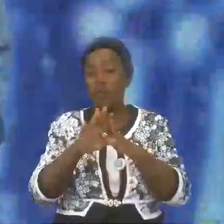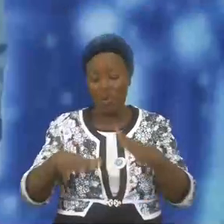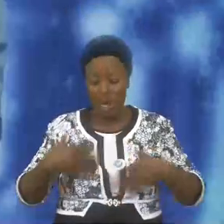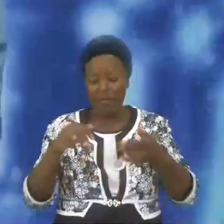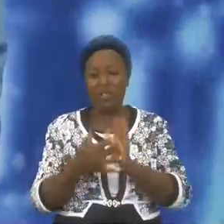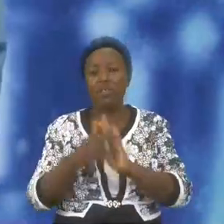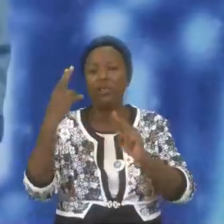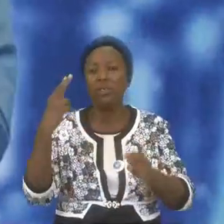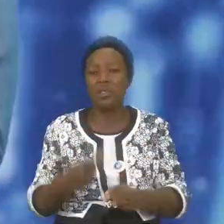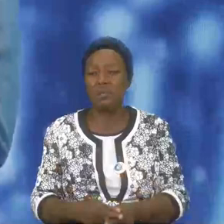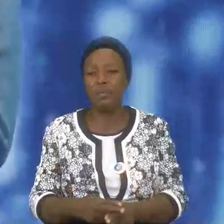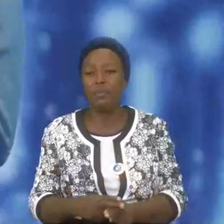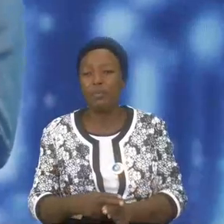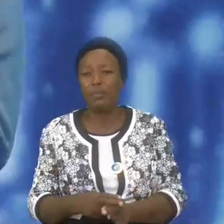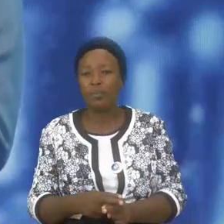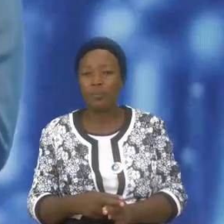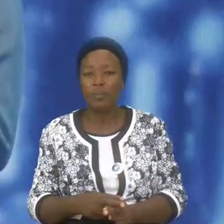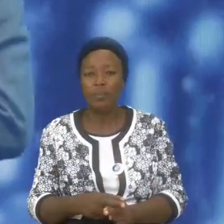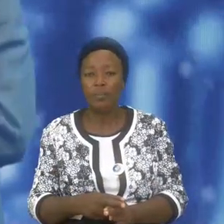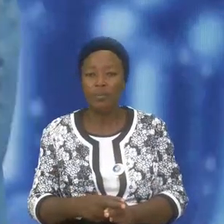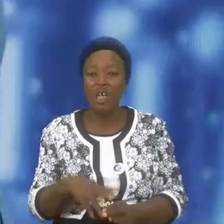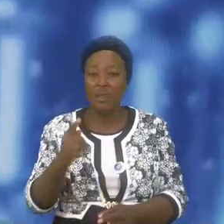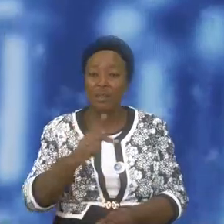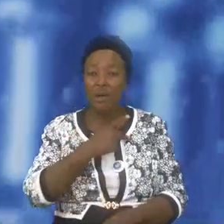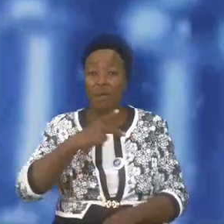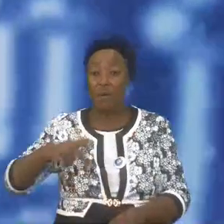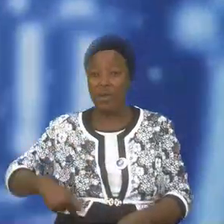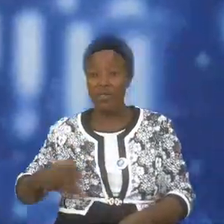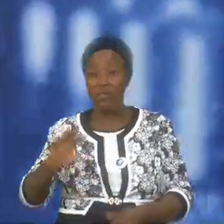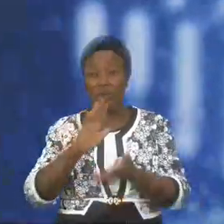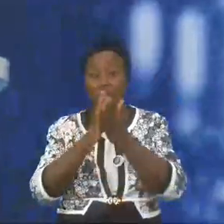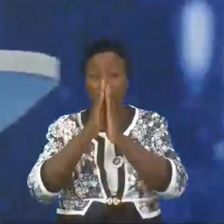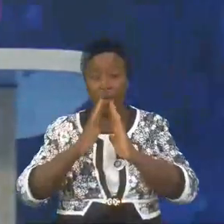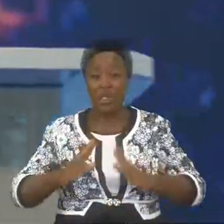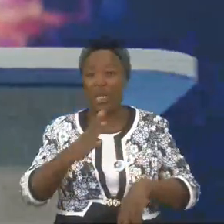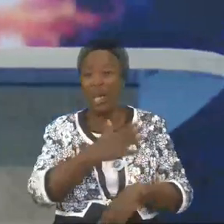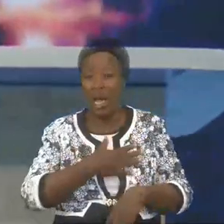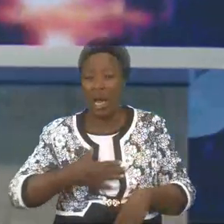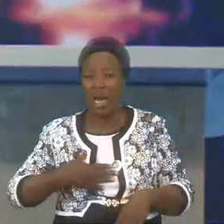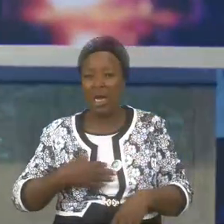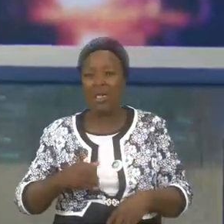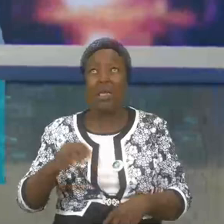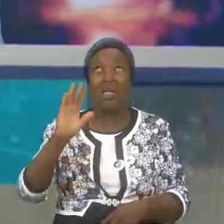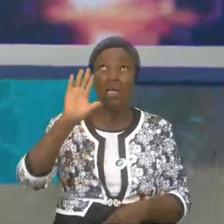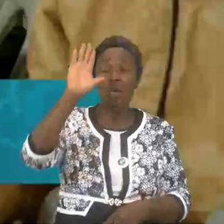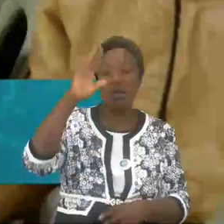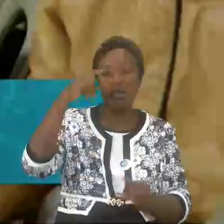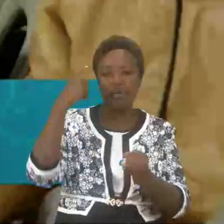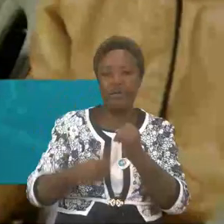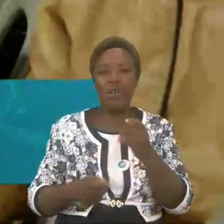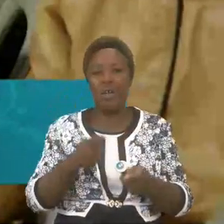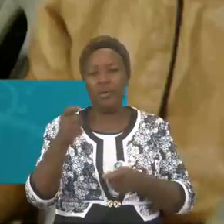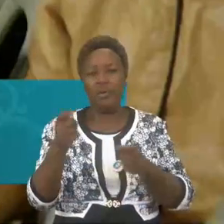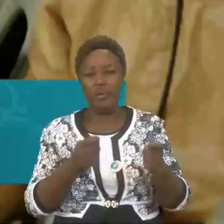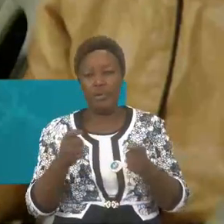au nom de Jésus. Le prince de paix et son règne,